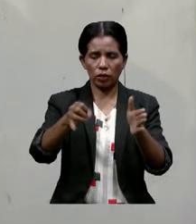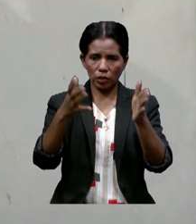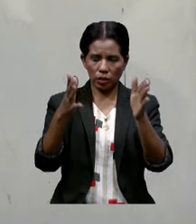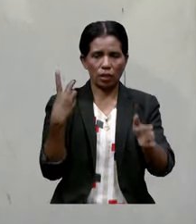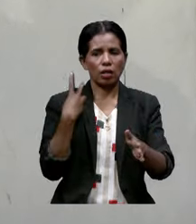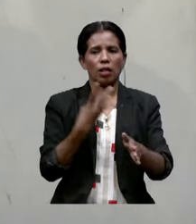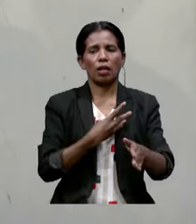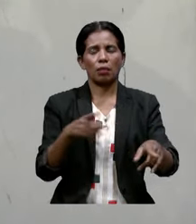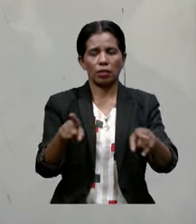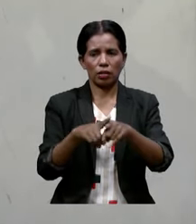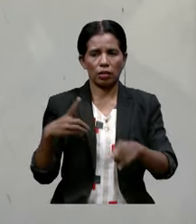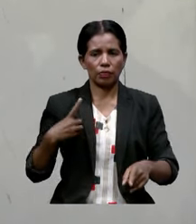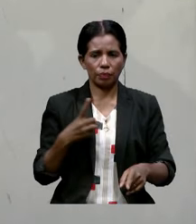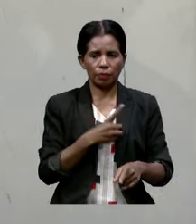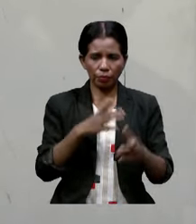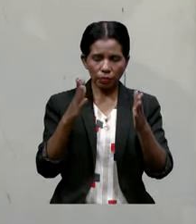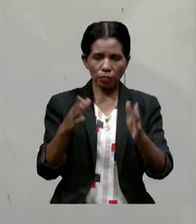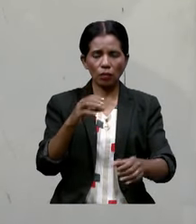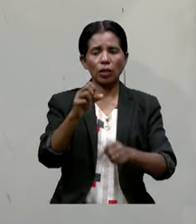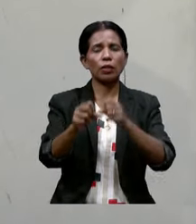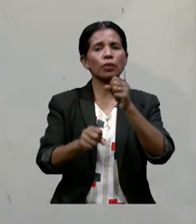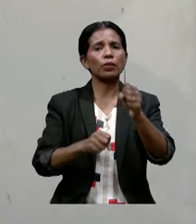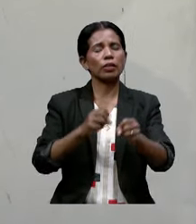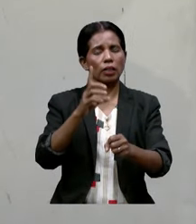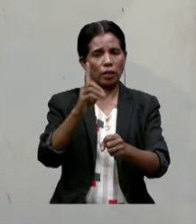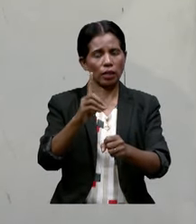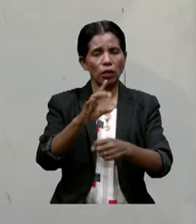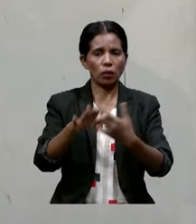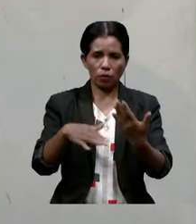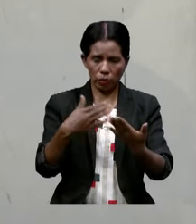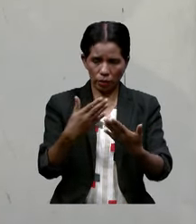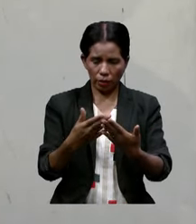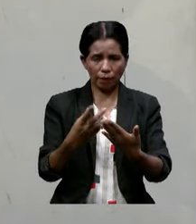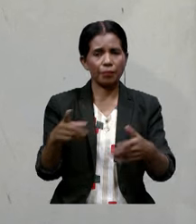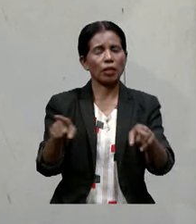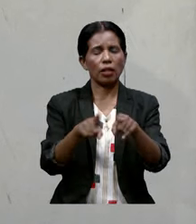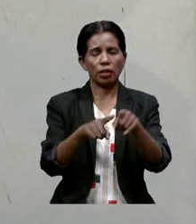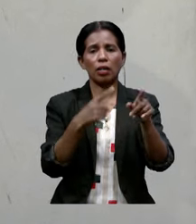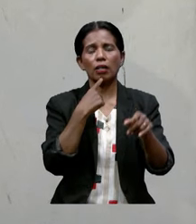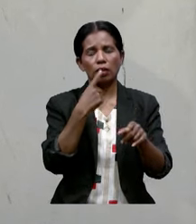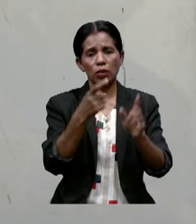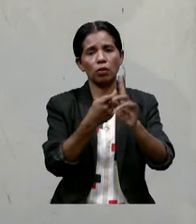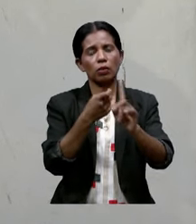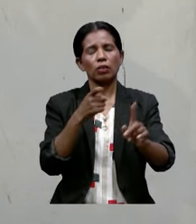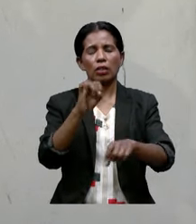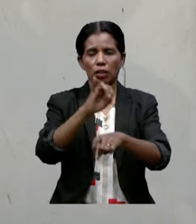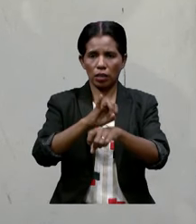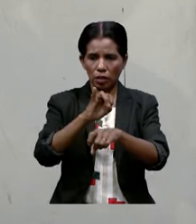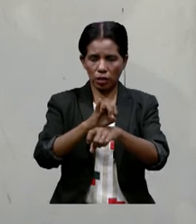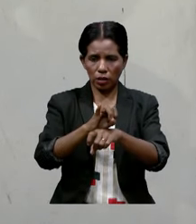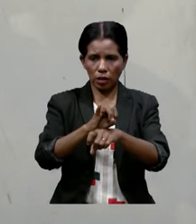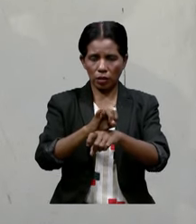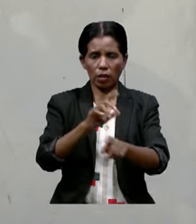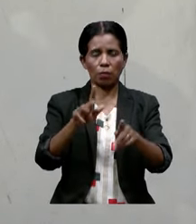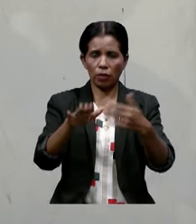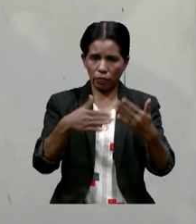si rehanesan deputado, sociedade ne toma, ne rehanesan alerta itu si gereja, si parti moral nian atu ya